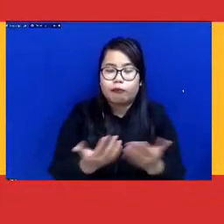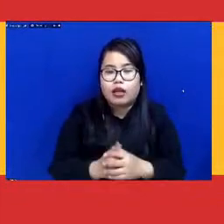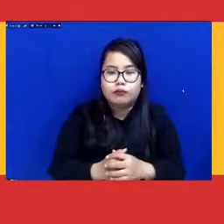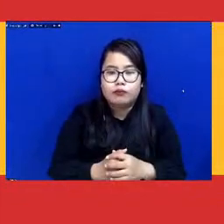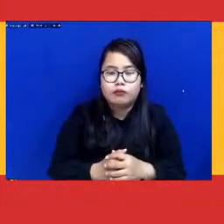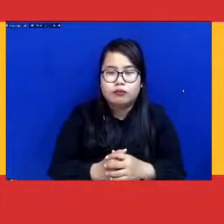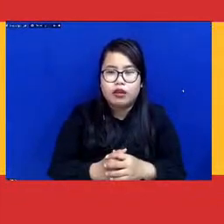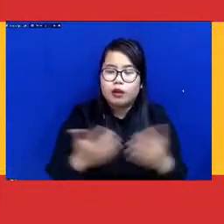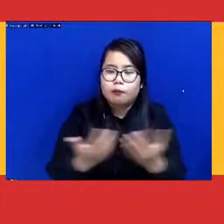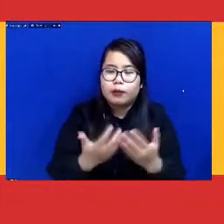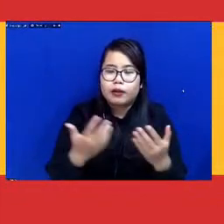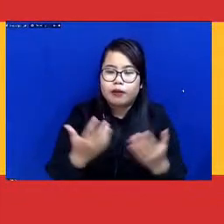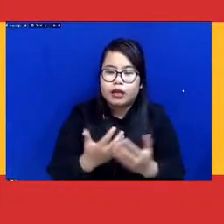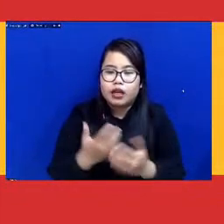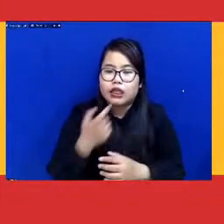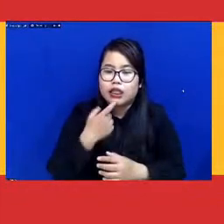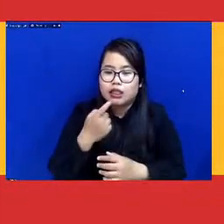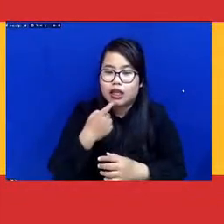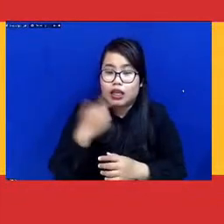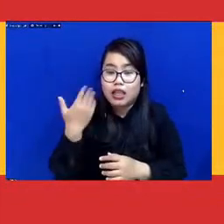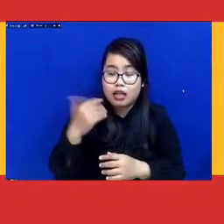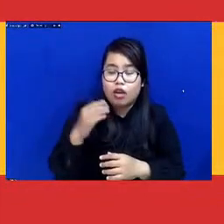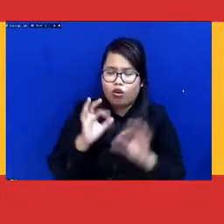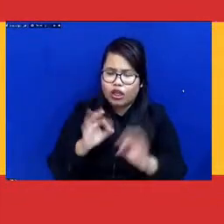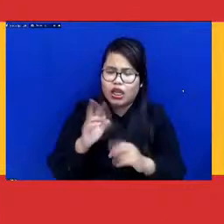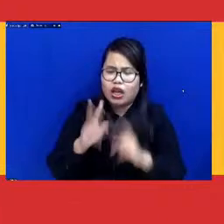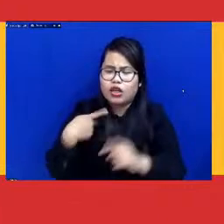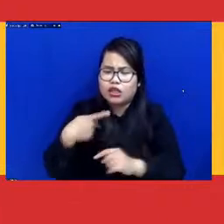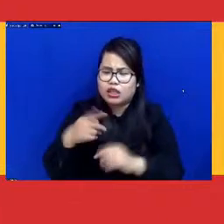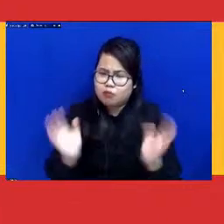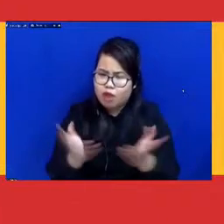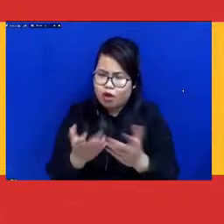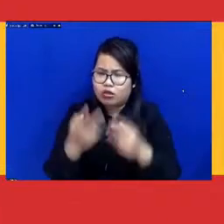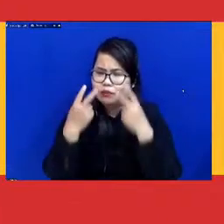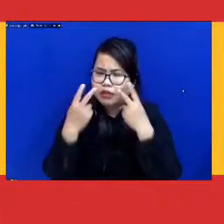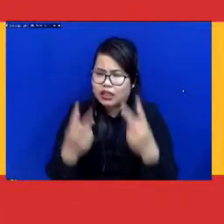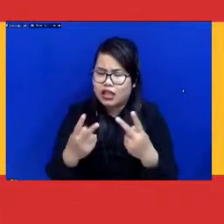perda ya, ya. Kalau kita membangun begini, kita lihat konstruksi.